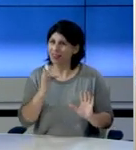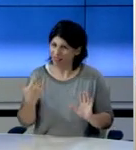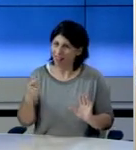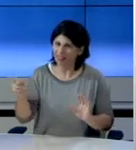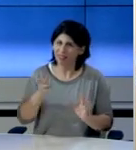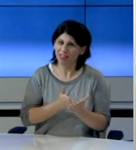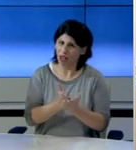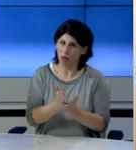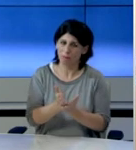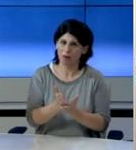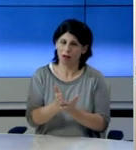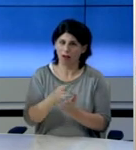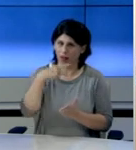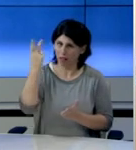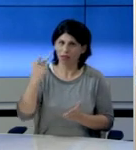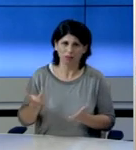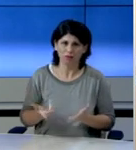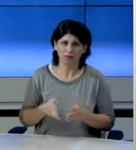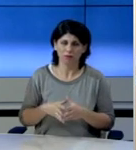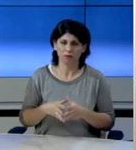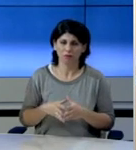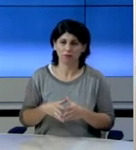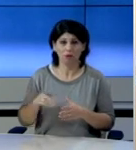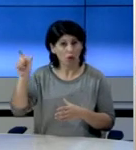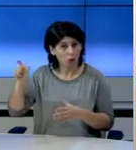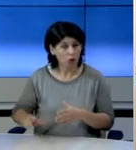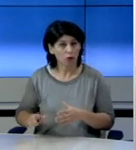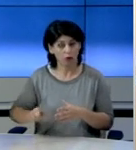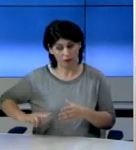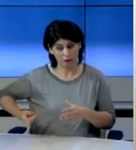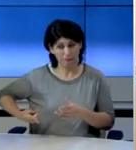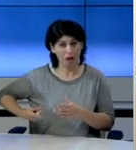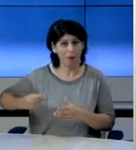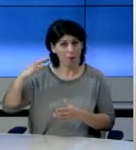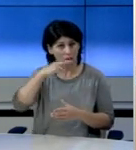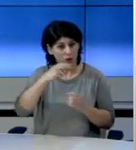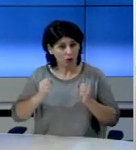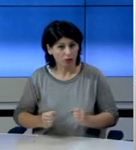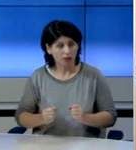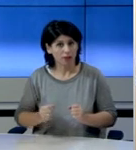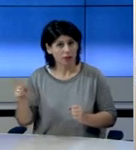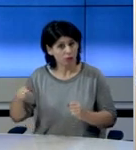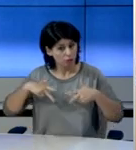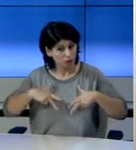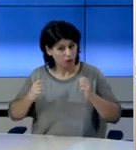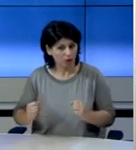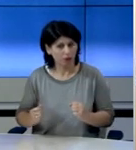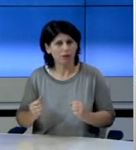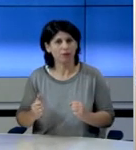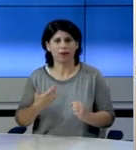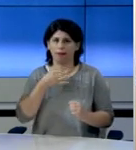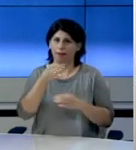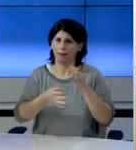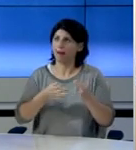δικαιούται ο υπουργός, και μάλιστα ένας υπουργός που είναι παρά τον πρωθυπουργό, να μας λέει ότι σχολιάζει